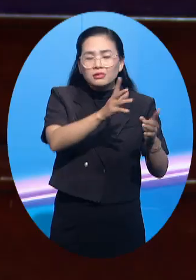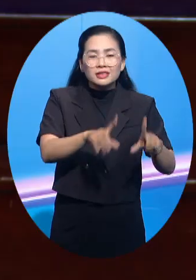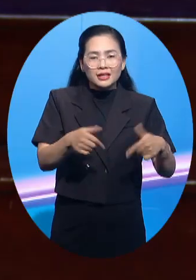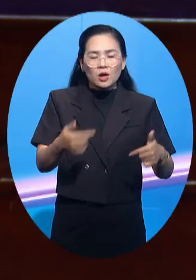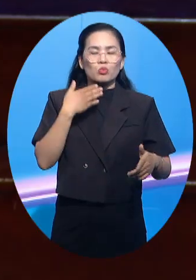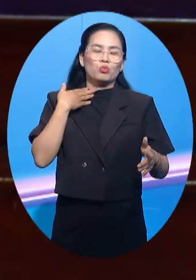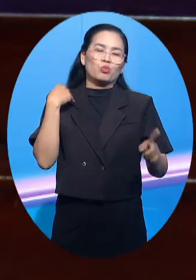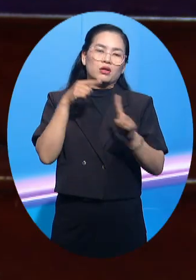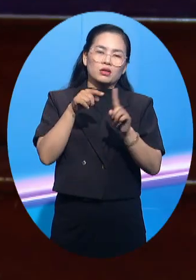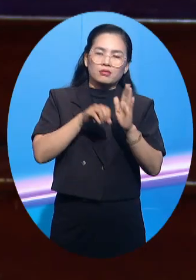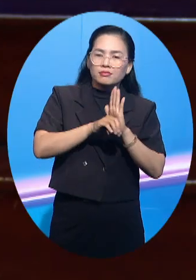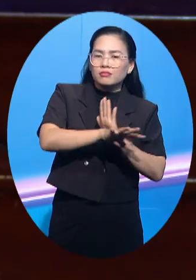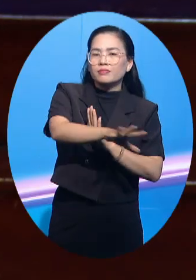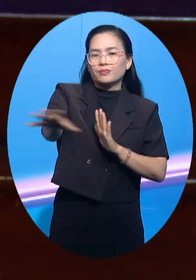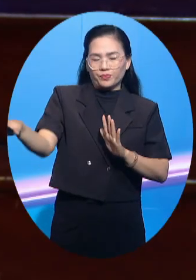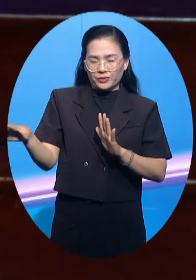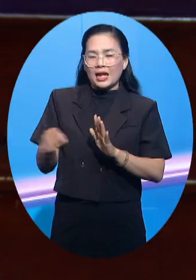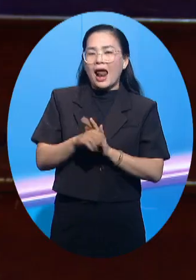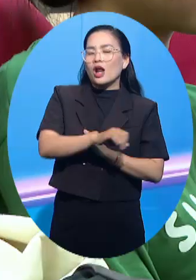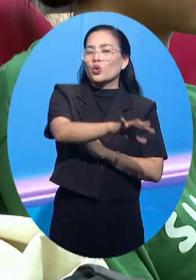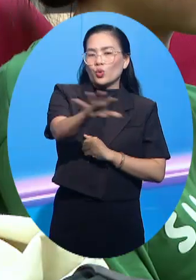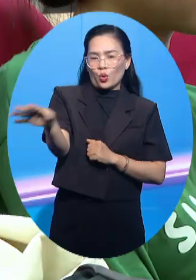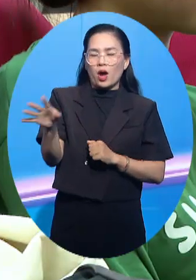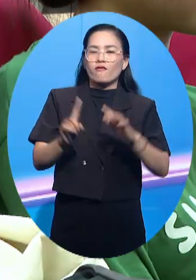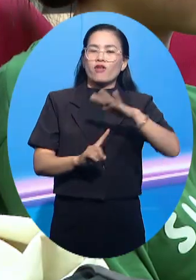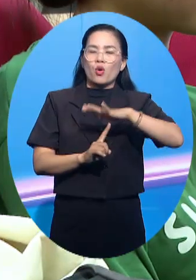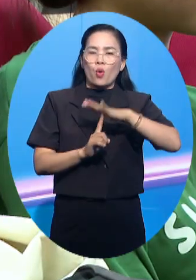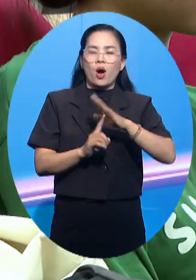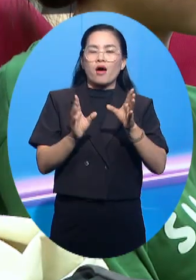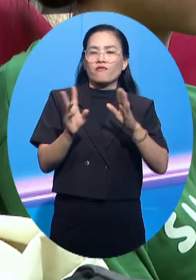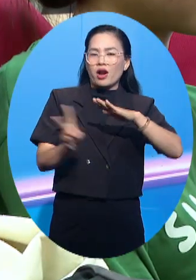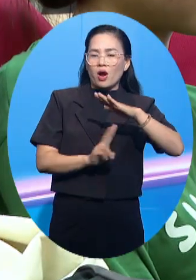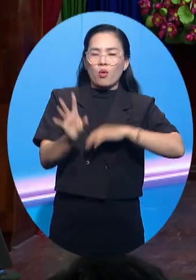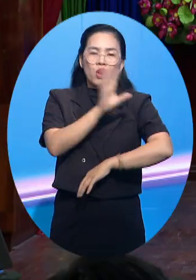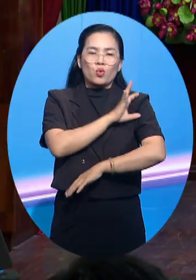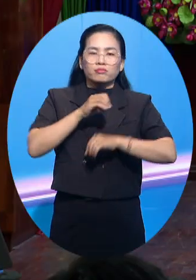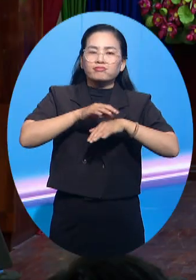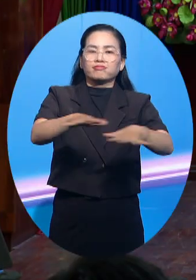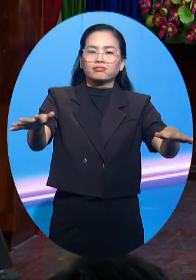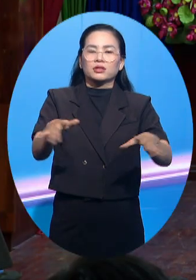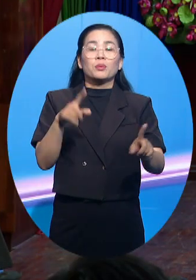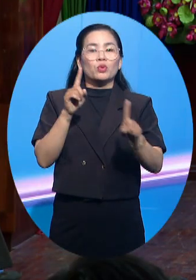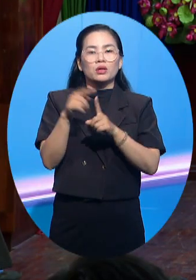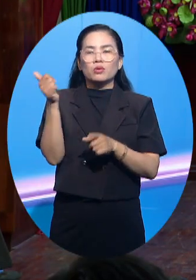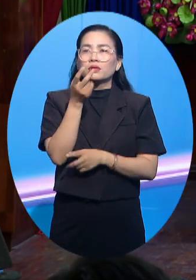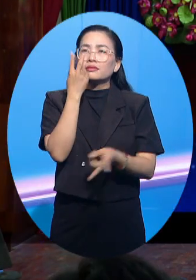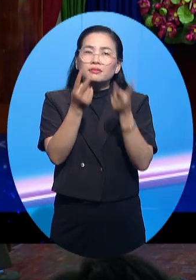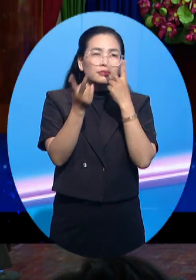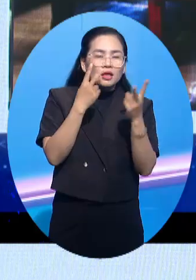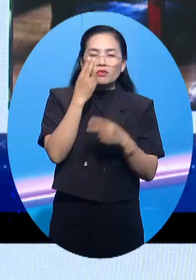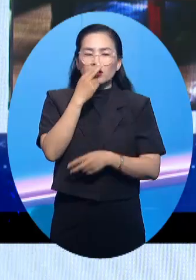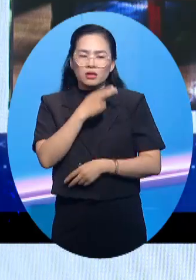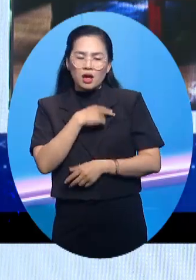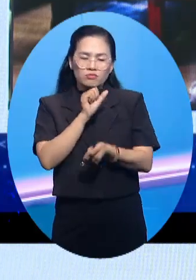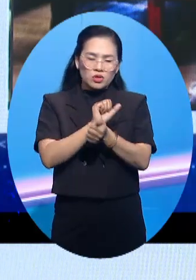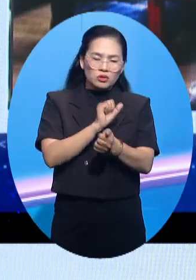thức lan tỏa những giá trị văn học văn hóa của Hàn Quốc trong không gian toàn cầu từ đó giúp mọi người có thể suy ngẫm về văn chương Việt Nam